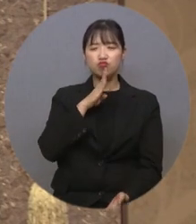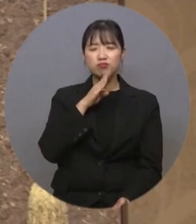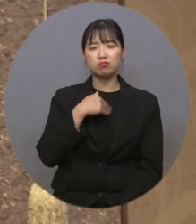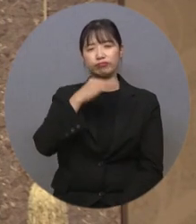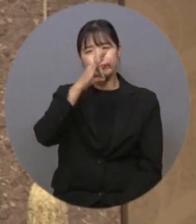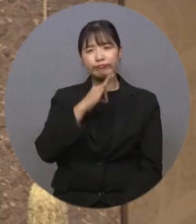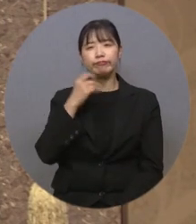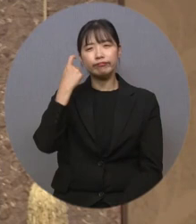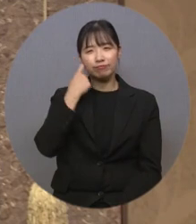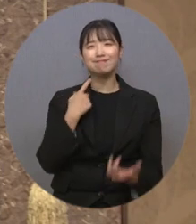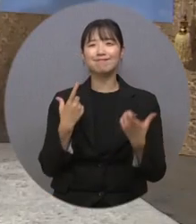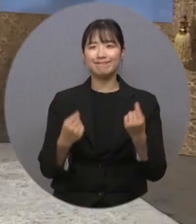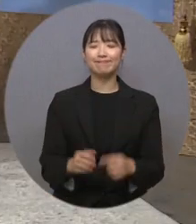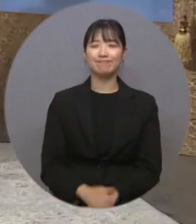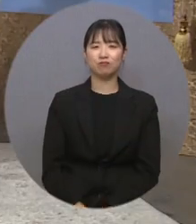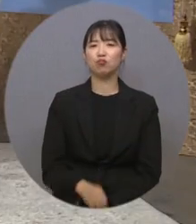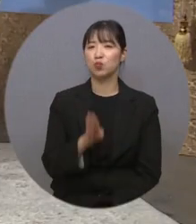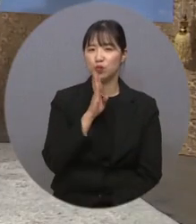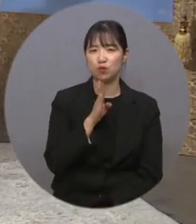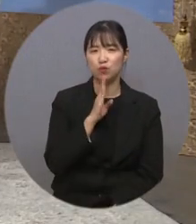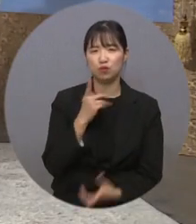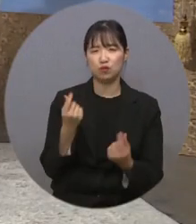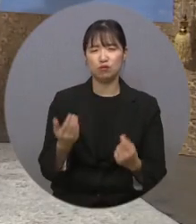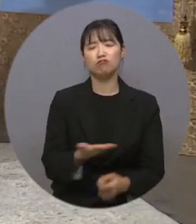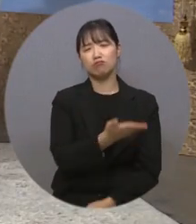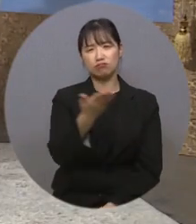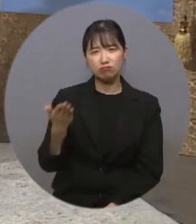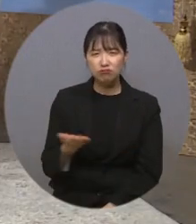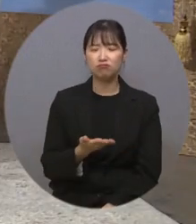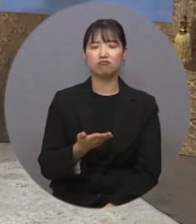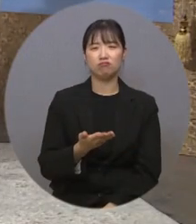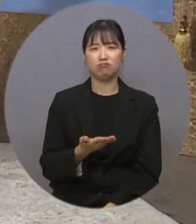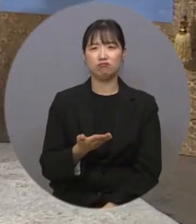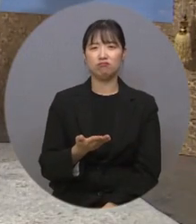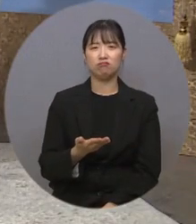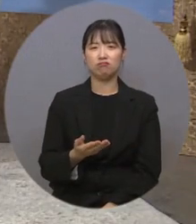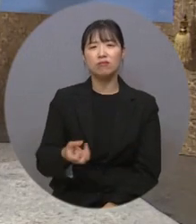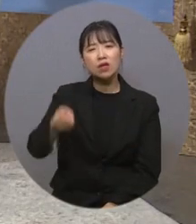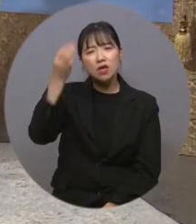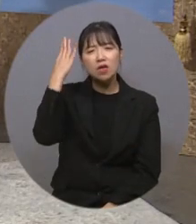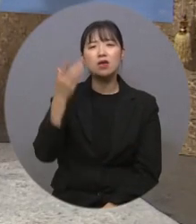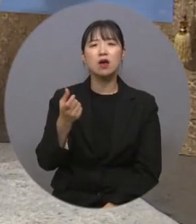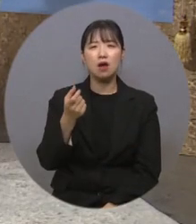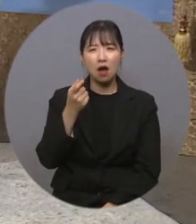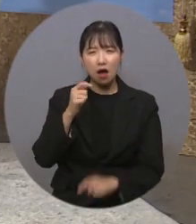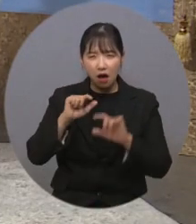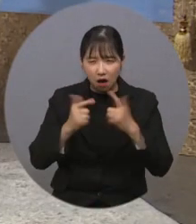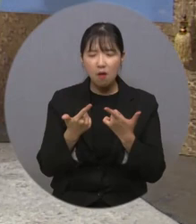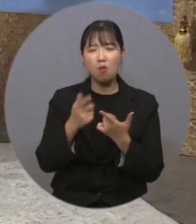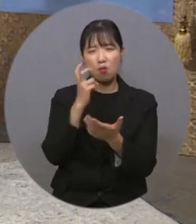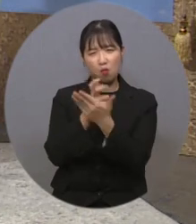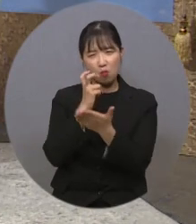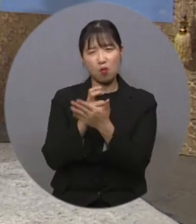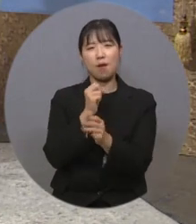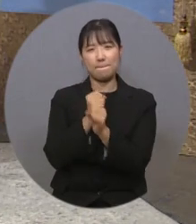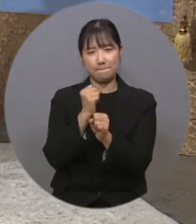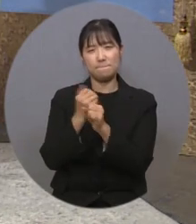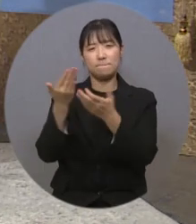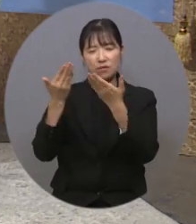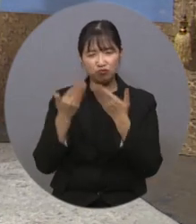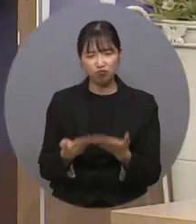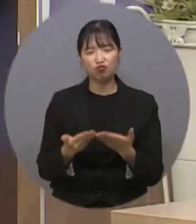느끼고 있습니다. 그럼요. 그 이재민 분들께는 그분들을 잊지 않고 그렇게 조례를